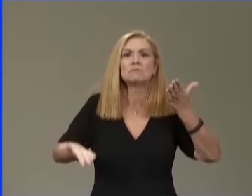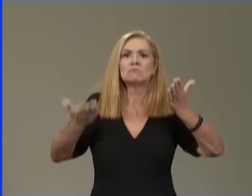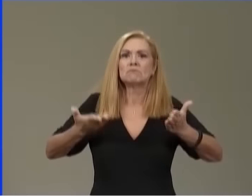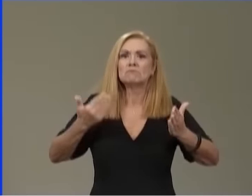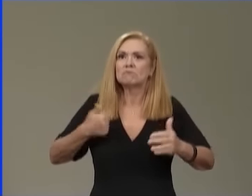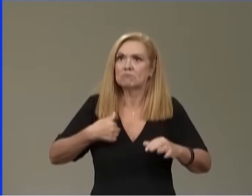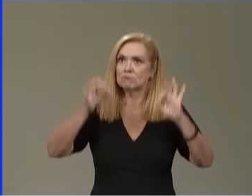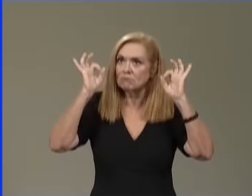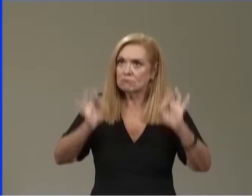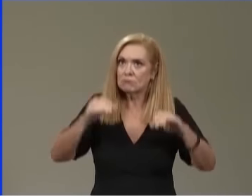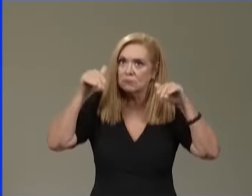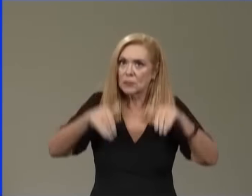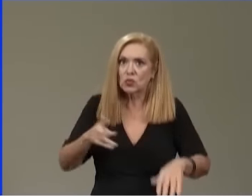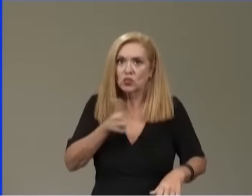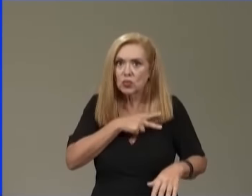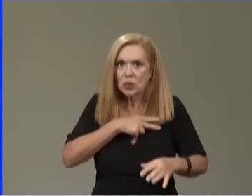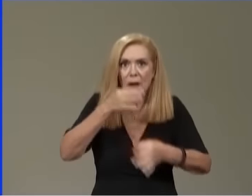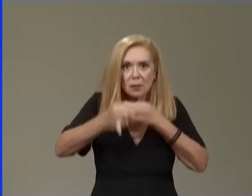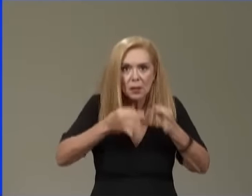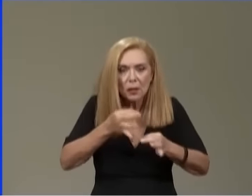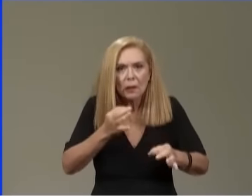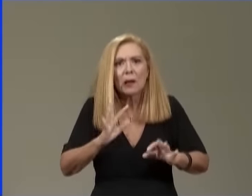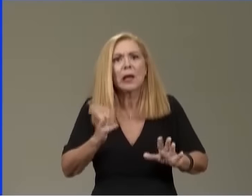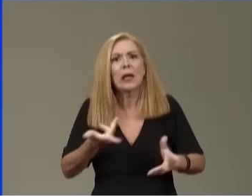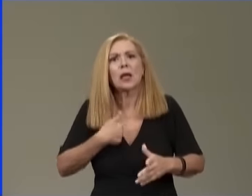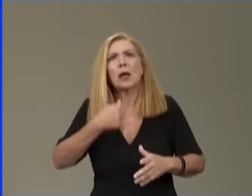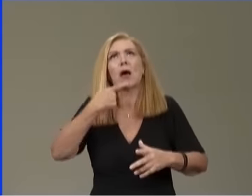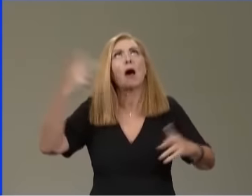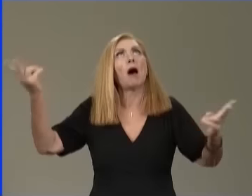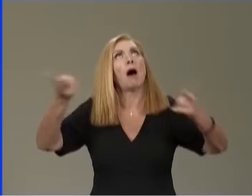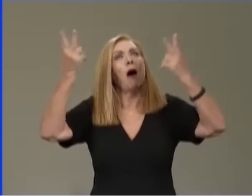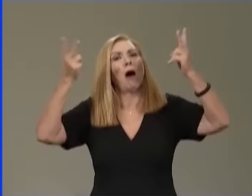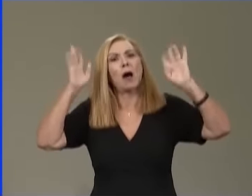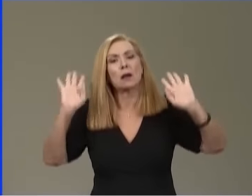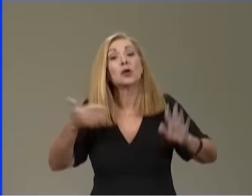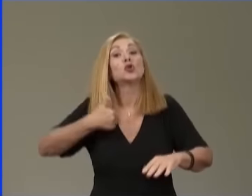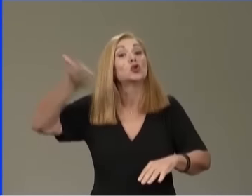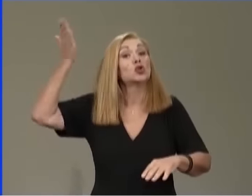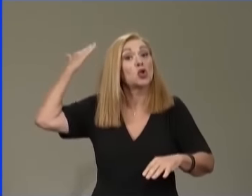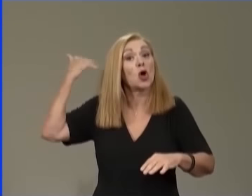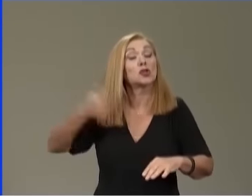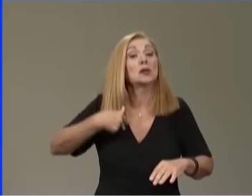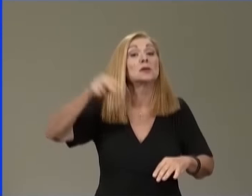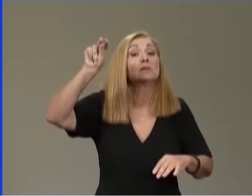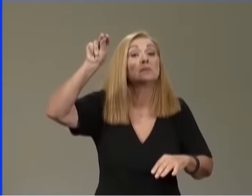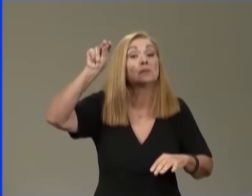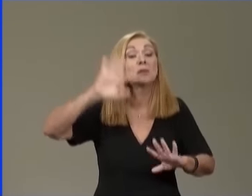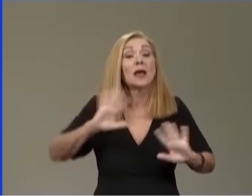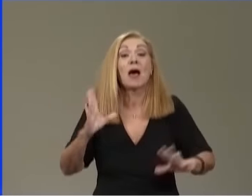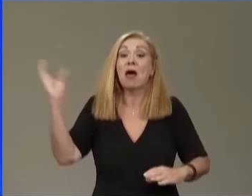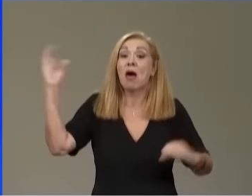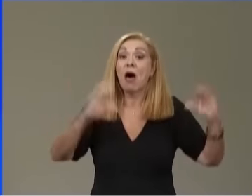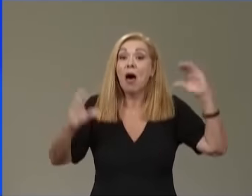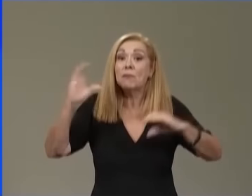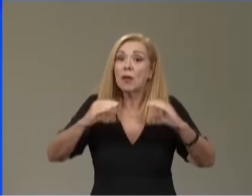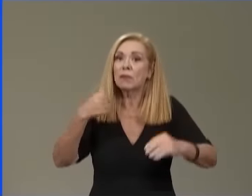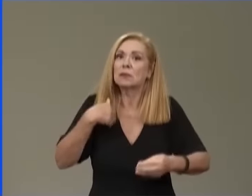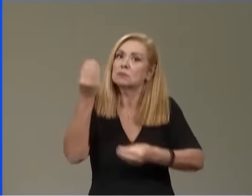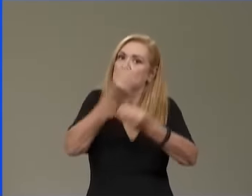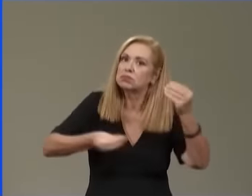ήμουν. Τότε λοιπόν δεσμευόμουν ότι θα ανακτήσουμε σύντομα την επενδυτική βαθμίδα και την